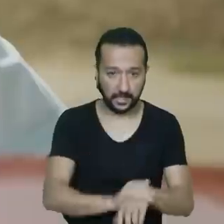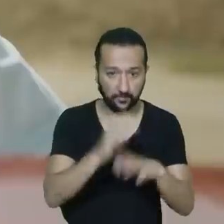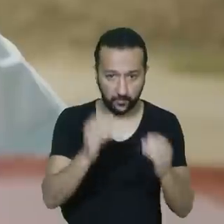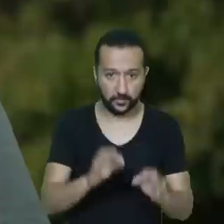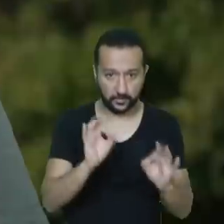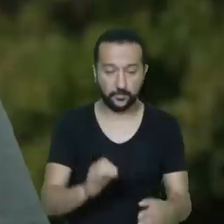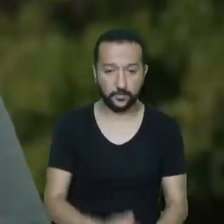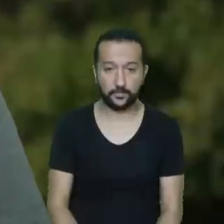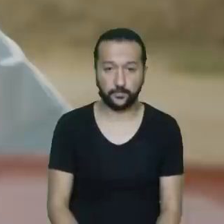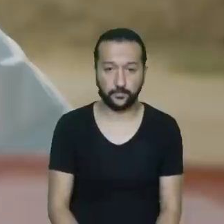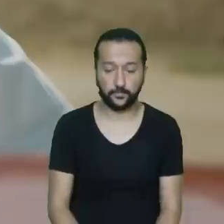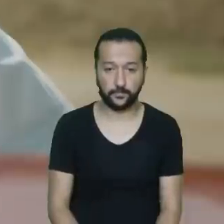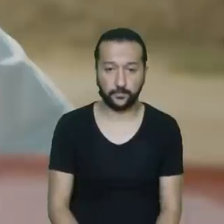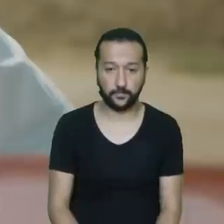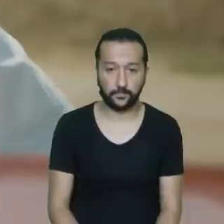Cemil?